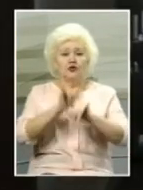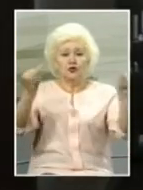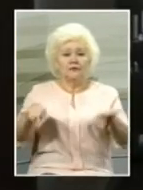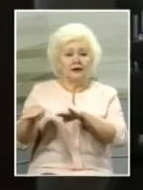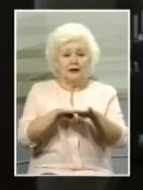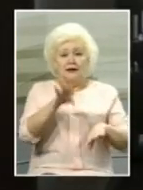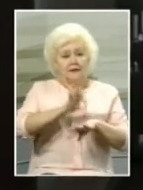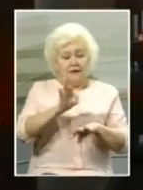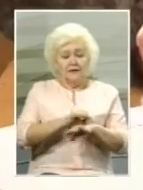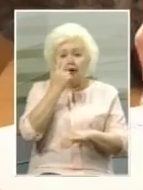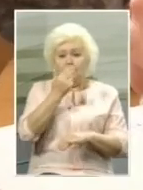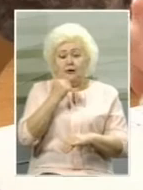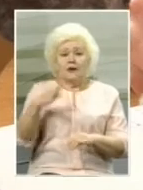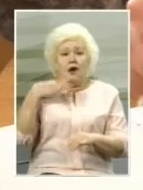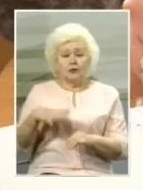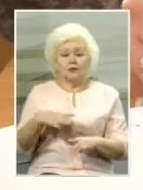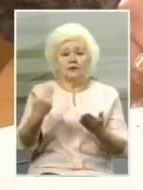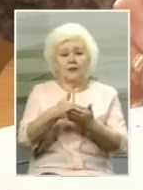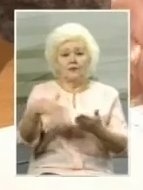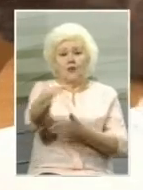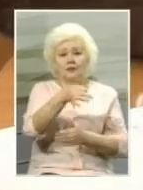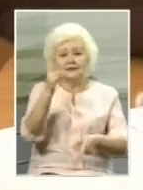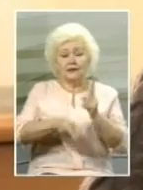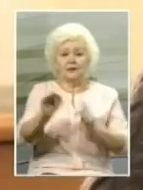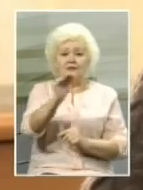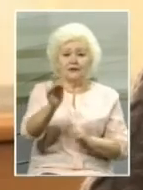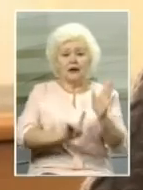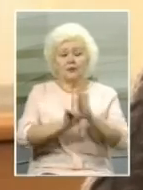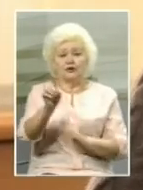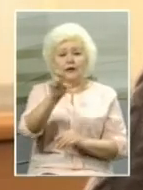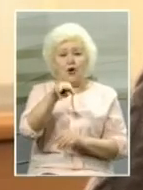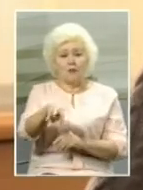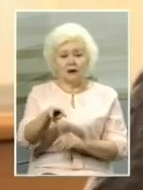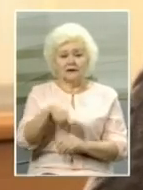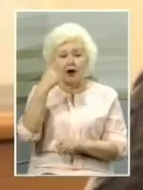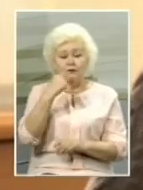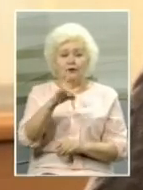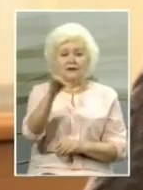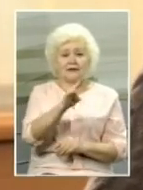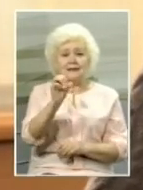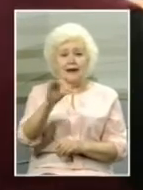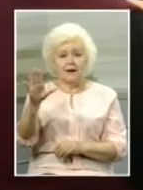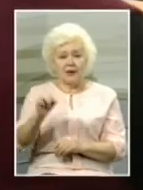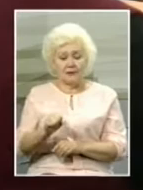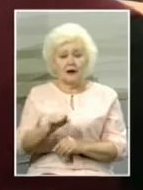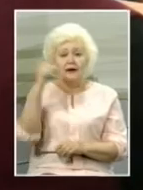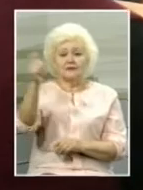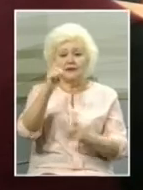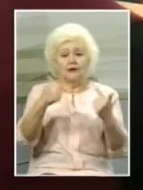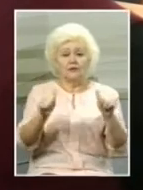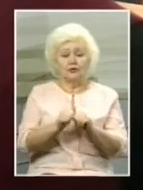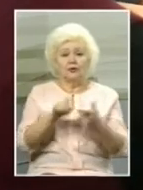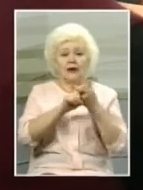рівня захворюваності на грип очікується в області наприкінці лютого, початку березня, говорить Наталя Єрімєєва, завідувач